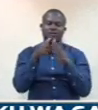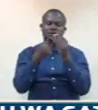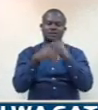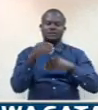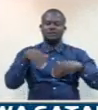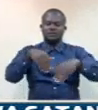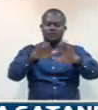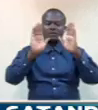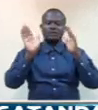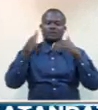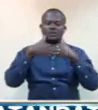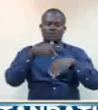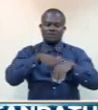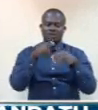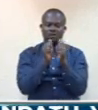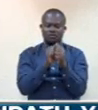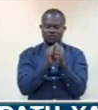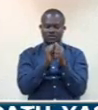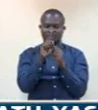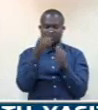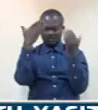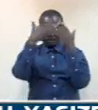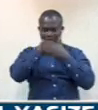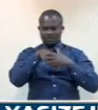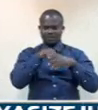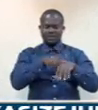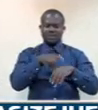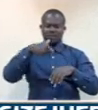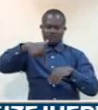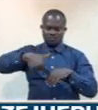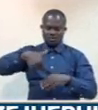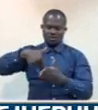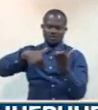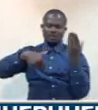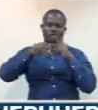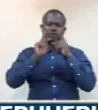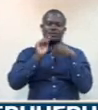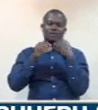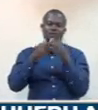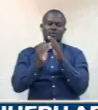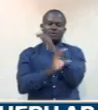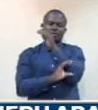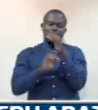byakomorewe bizajya bifunga ku isaha ya saa kumi n'imwe mu gihe ku isaha ya saa moya abaturage bose mu